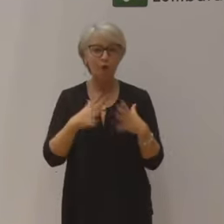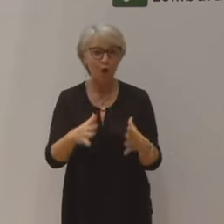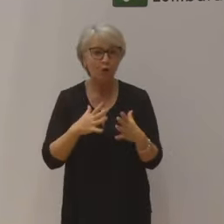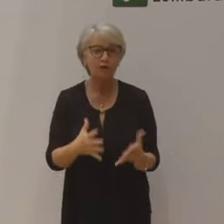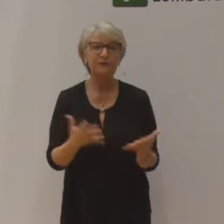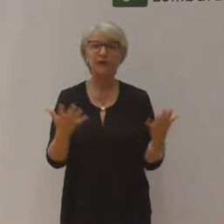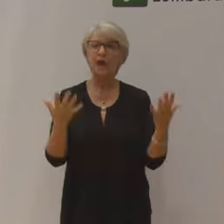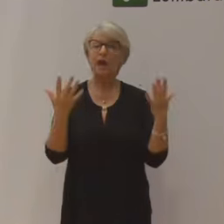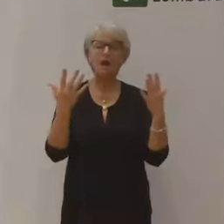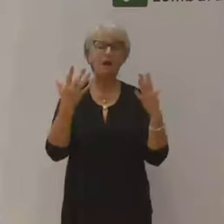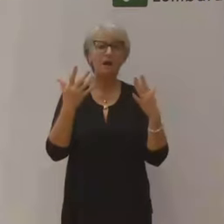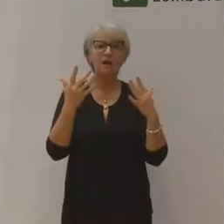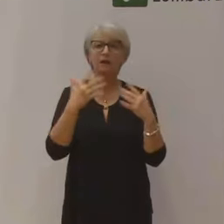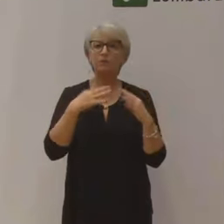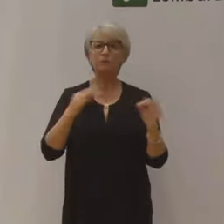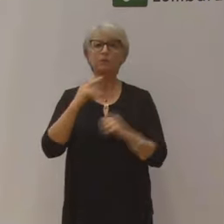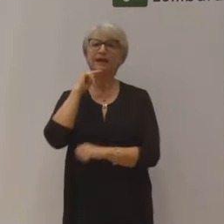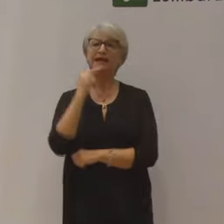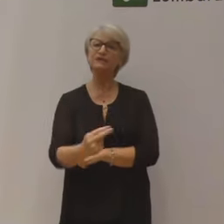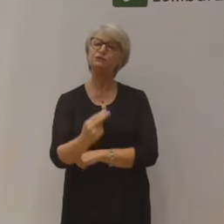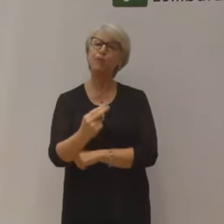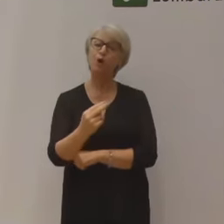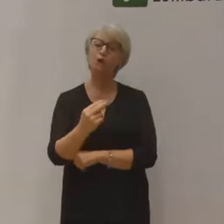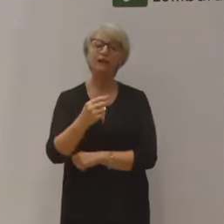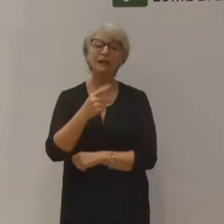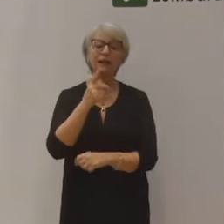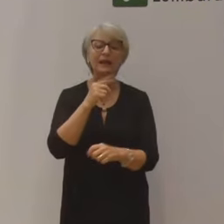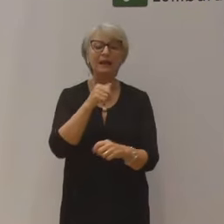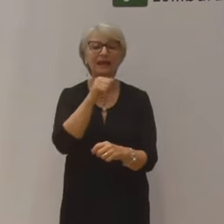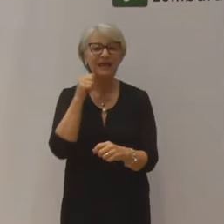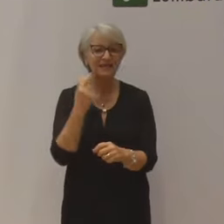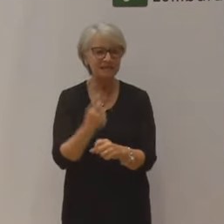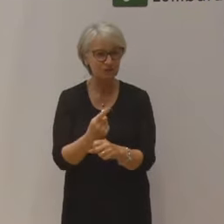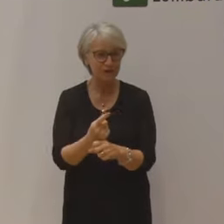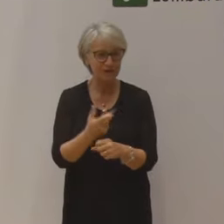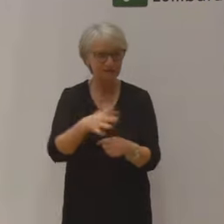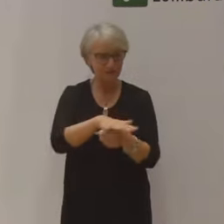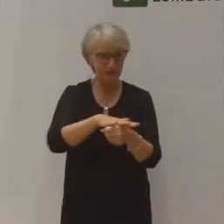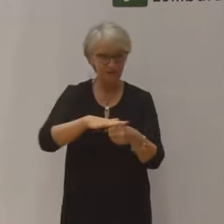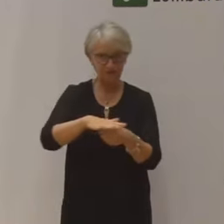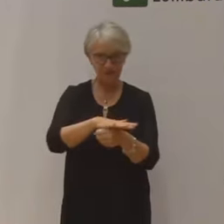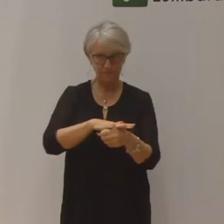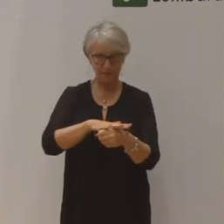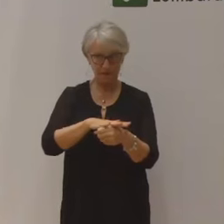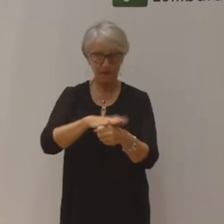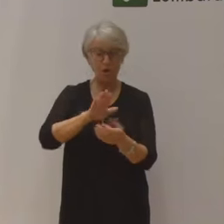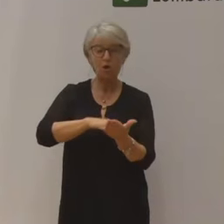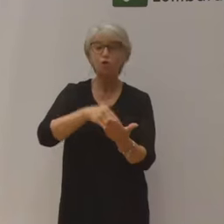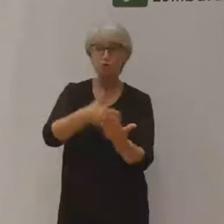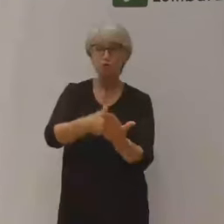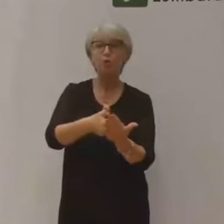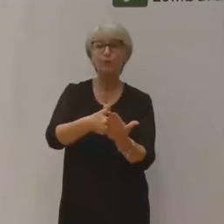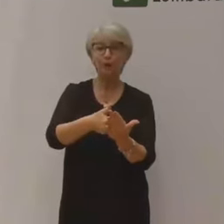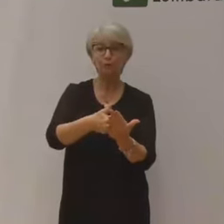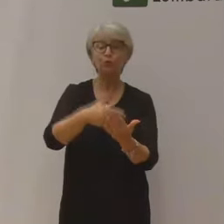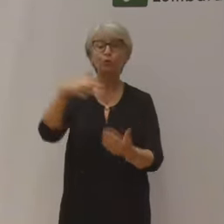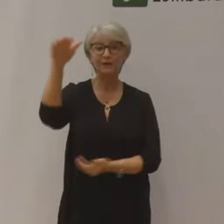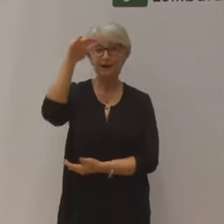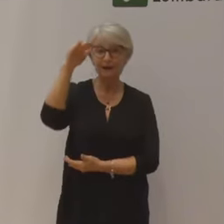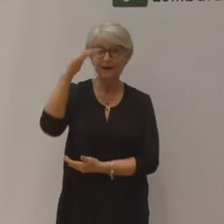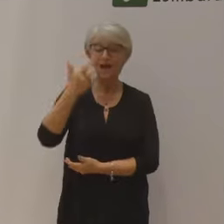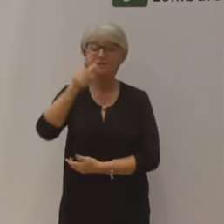voglia di andare a rispondere a quelle che sono le esigenze e i bisogni delle famiglie e soprattutto dei ragazzi